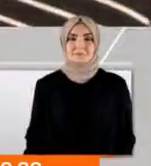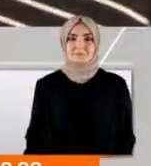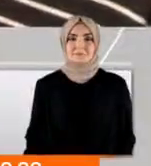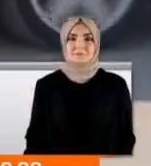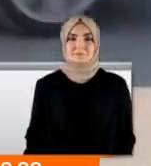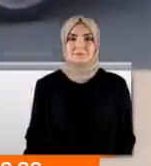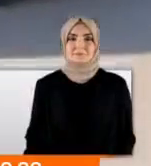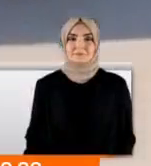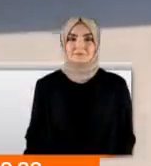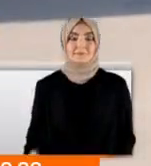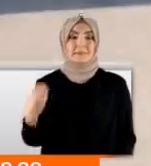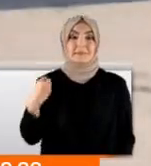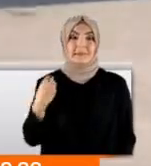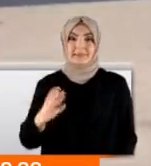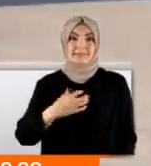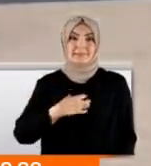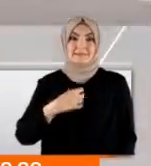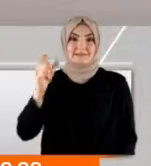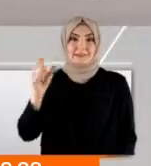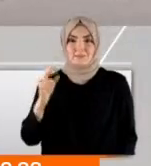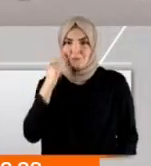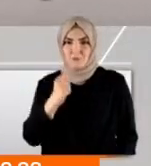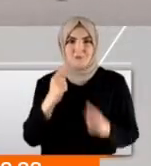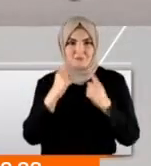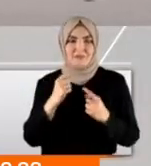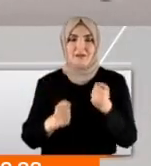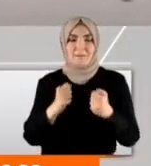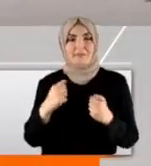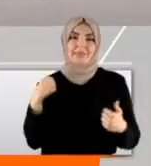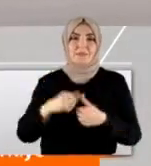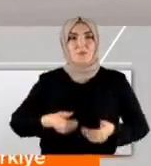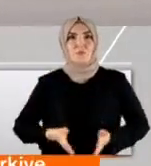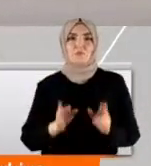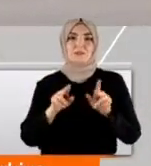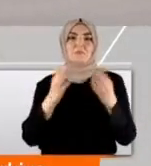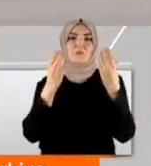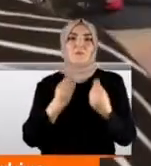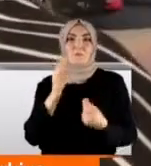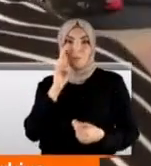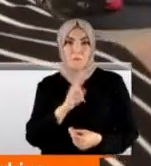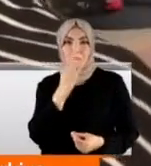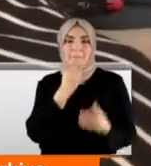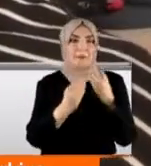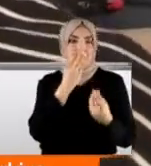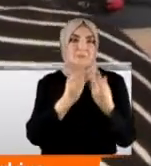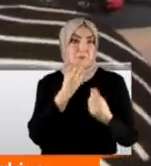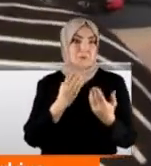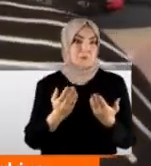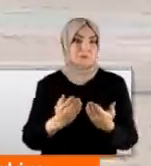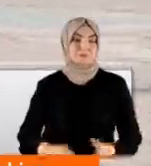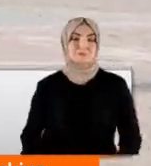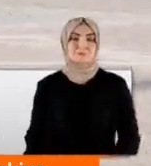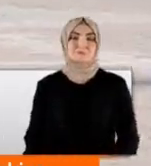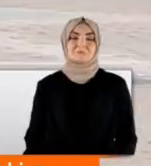yani ayarını da. Yeni sahibinin elinde yeniden doğan emektar Doğan, görenlerin beğenisini topladı. Hayaliniz varsa yani